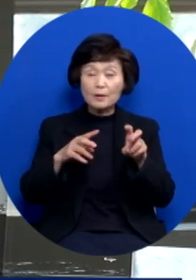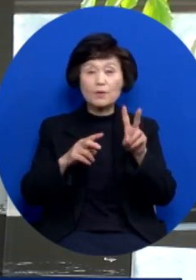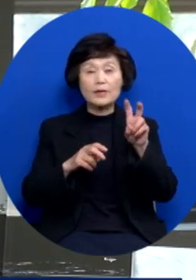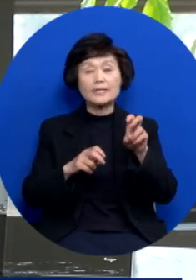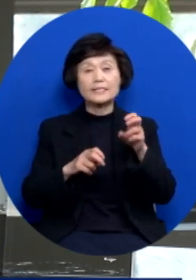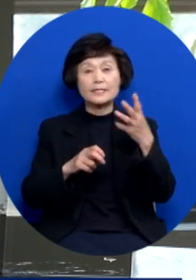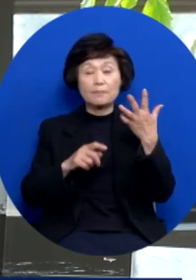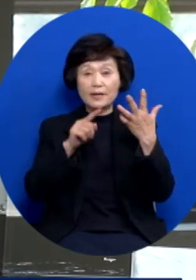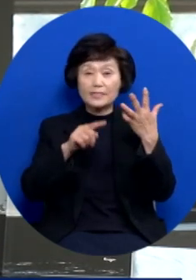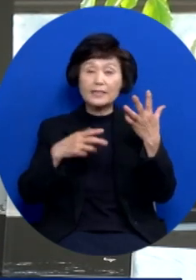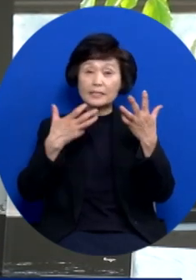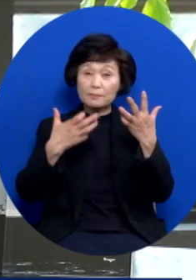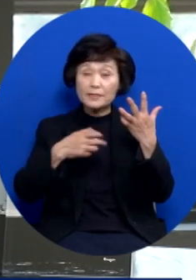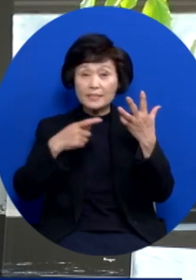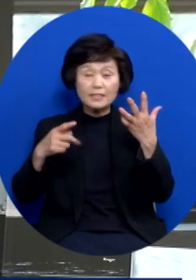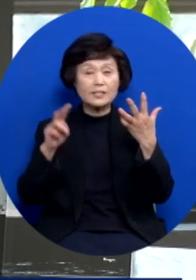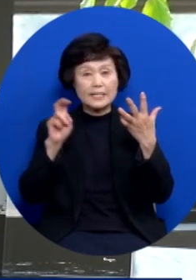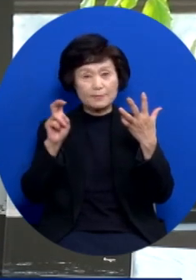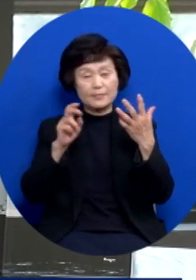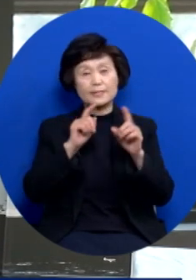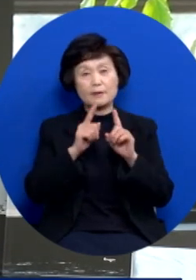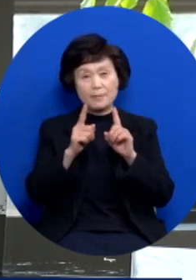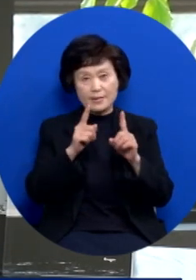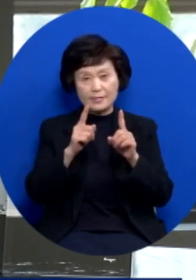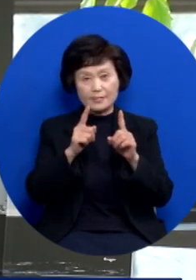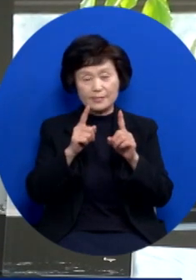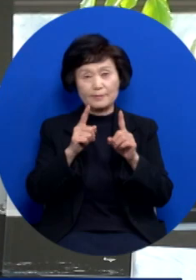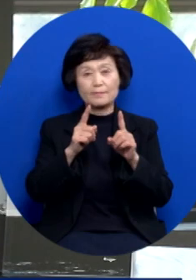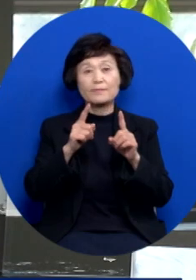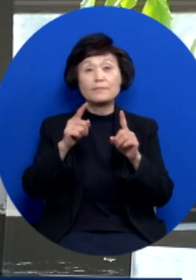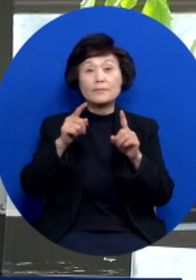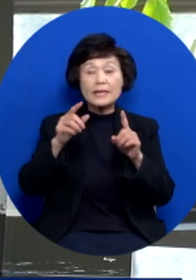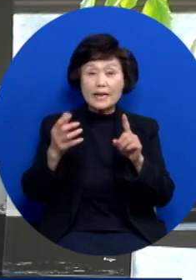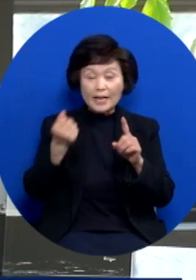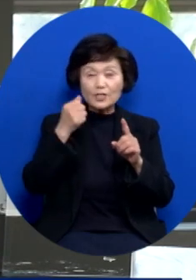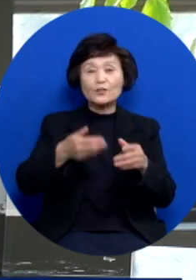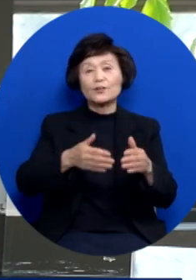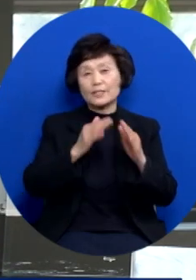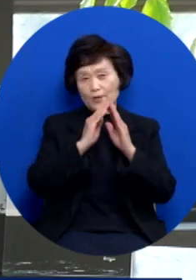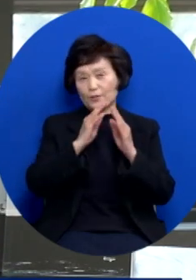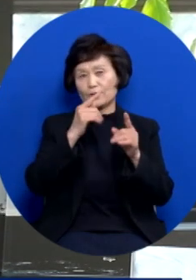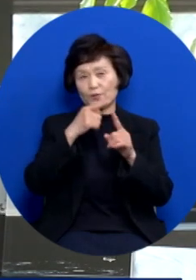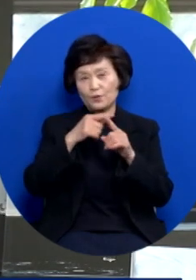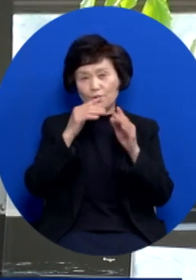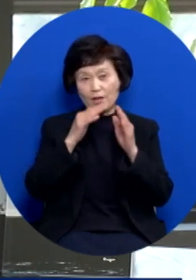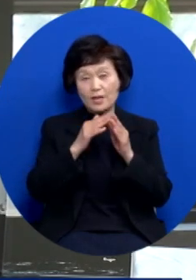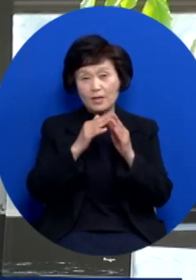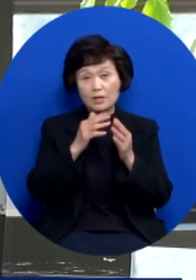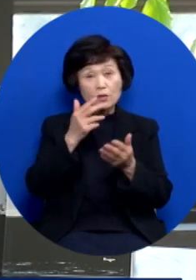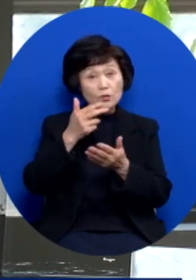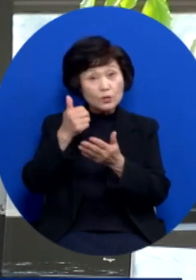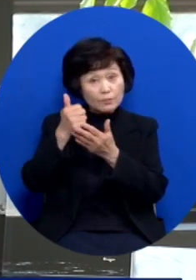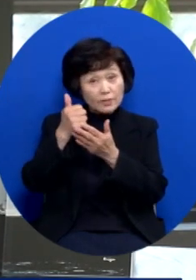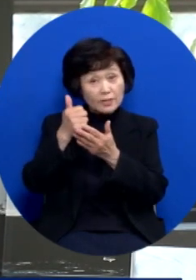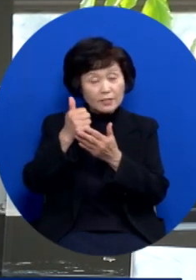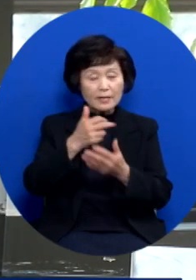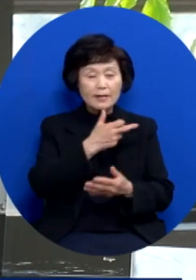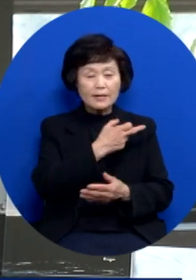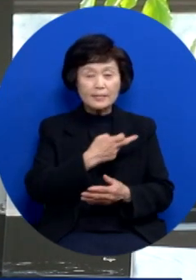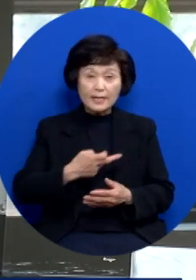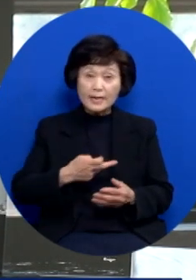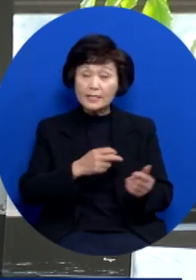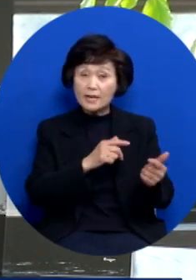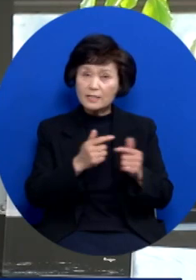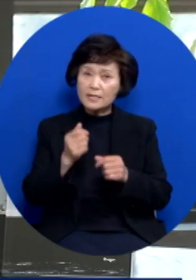28장 18절에서 20절의 말씀 안에서 세워진 교회이지요. 주님께서 제자들에게 하신